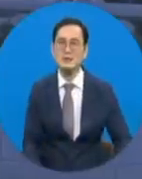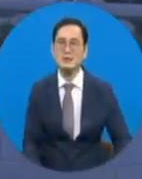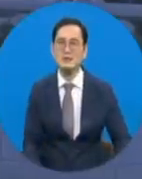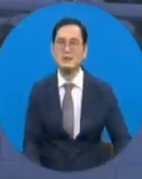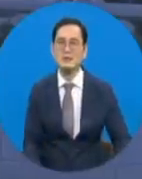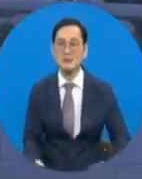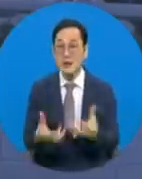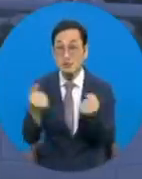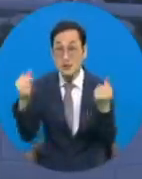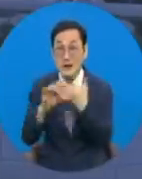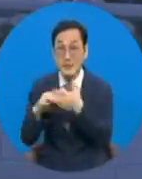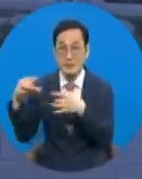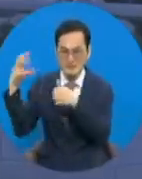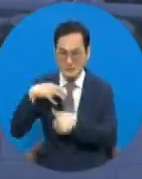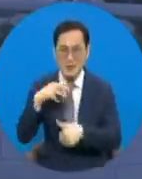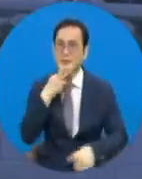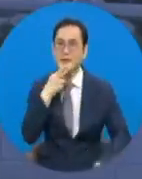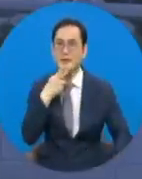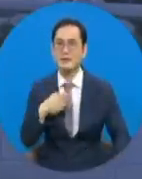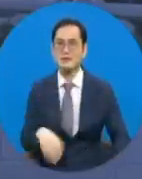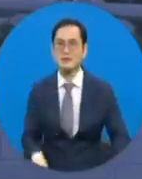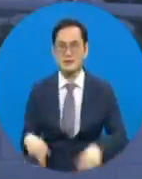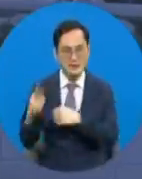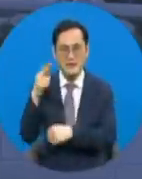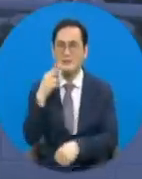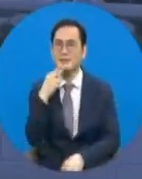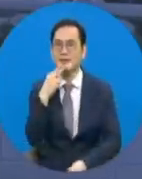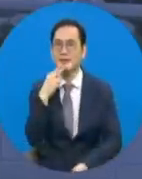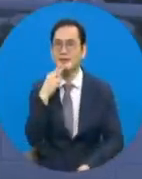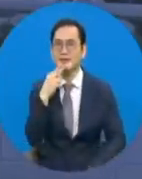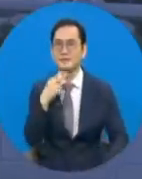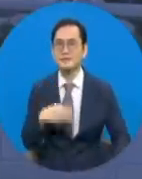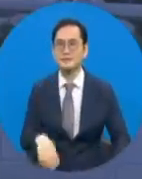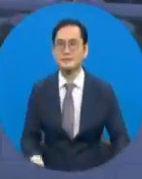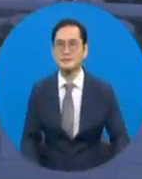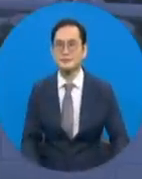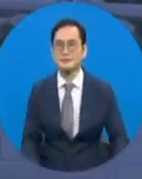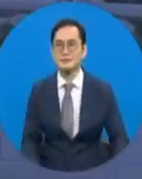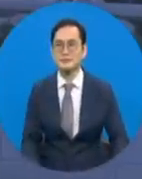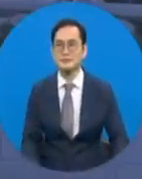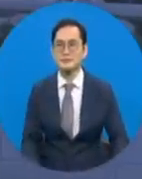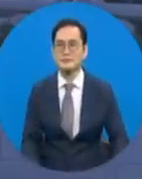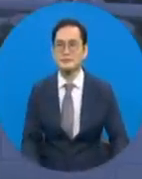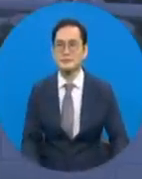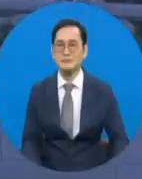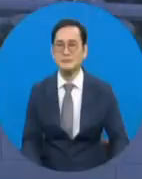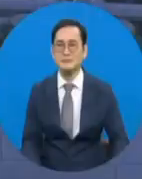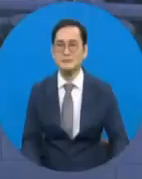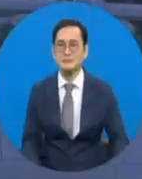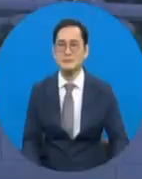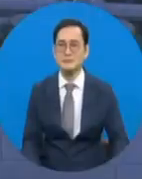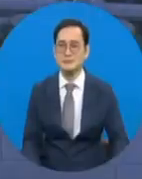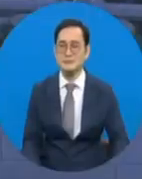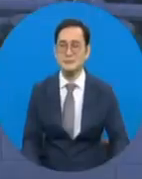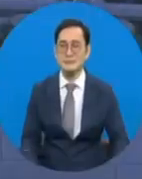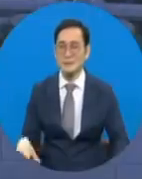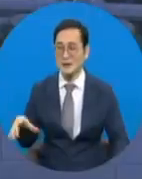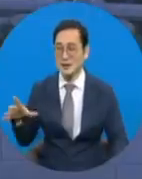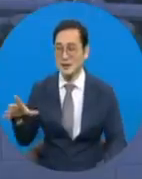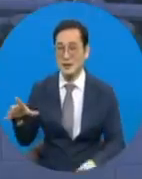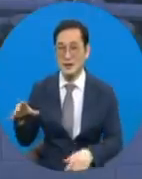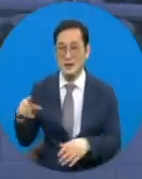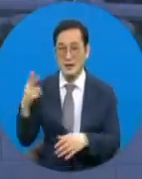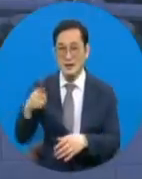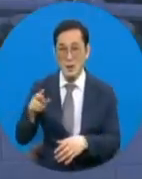수단이 사라지는 겁니다. KBS 주장에 따르면 분리징수가 이루어지면 수신료 수입이 천억 원대로 떨어질 것이다.